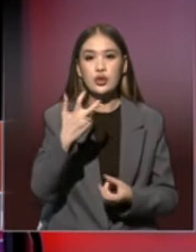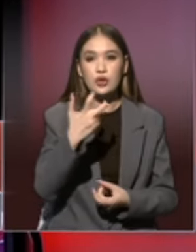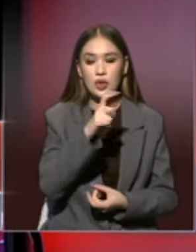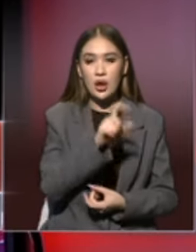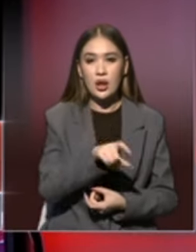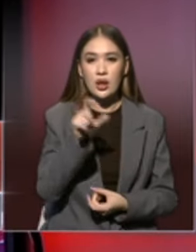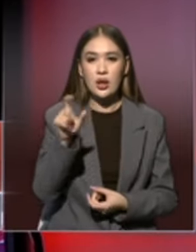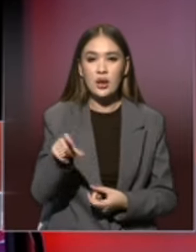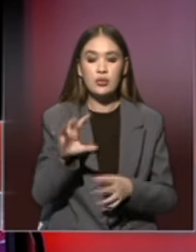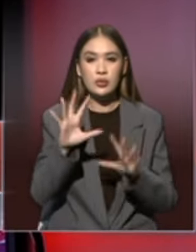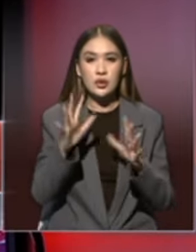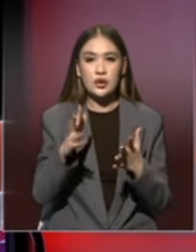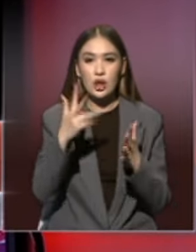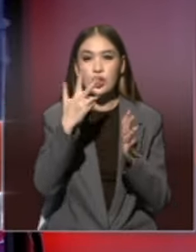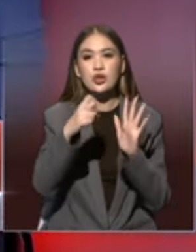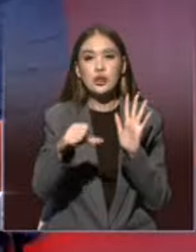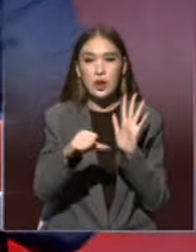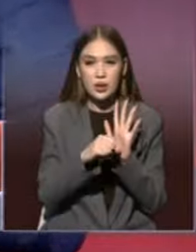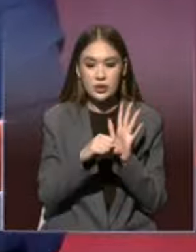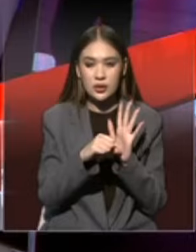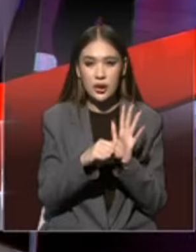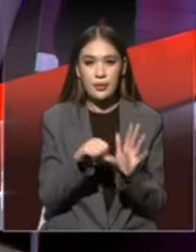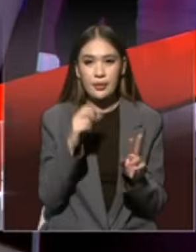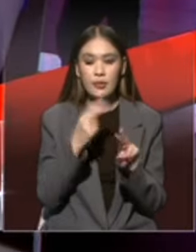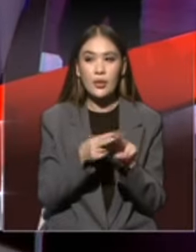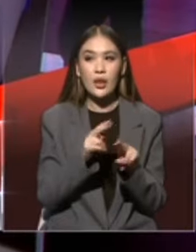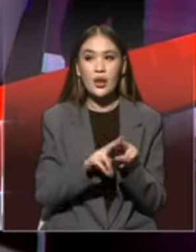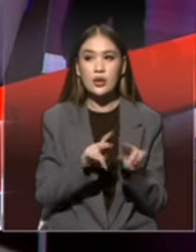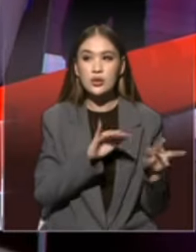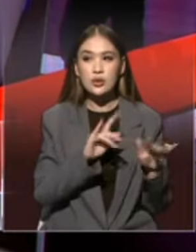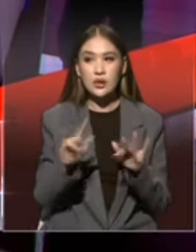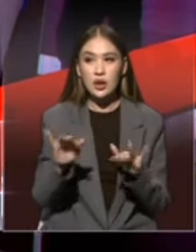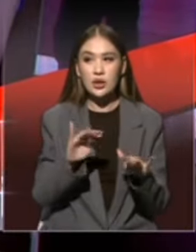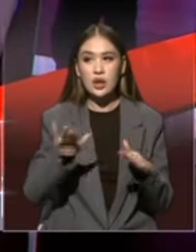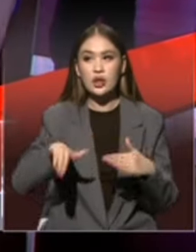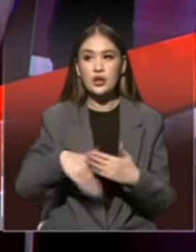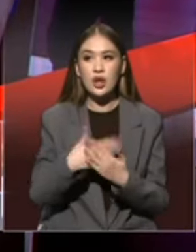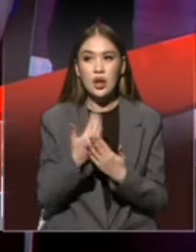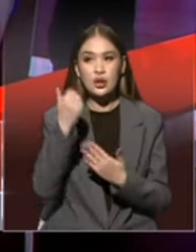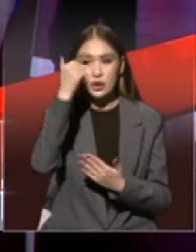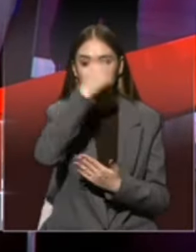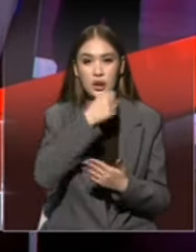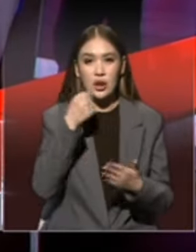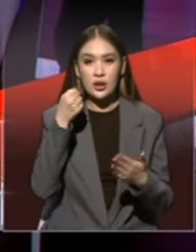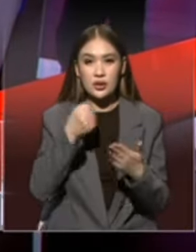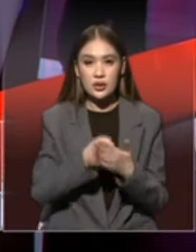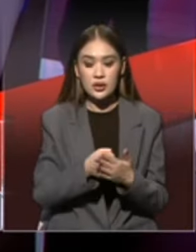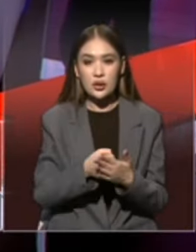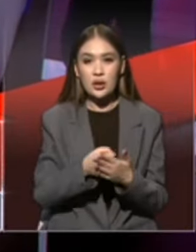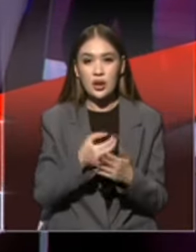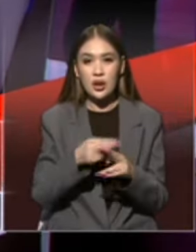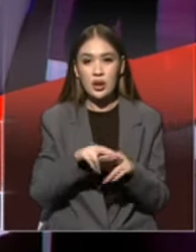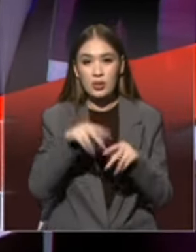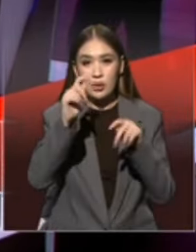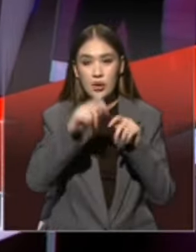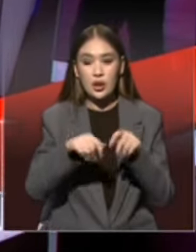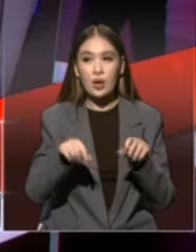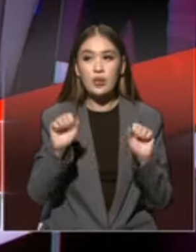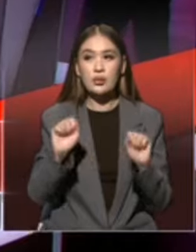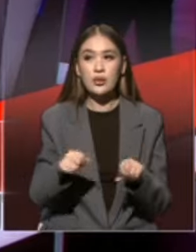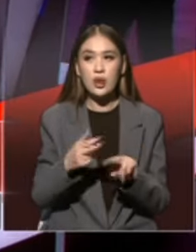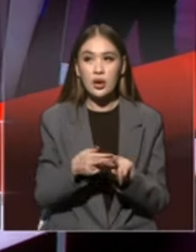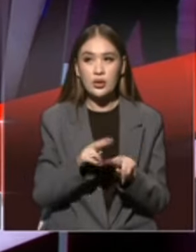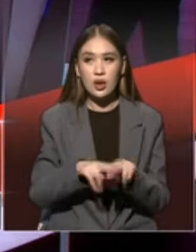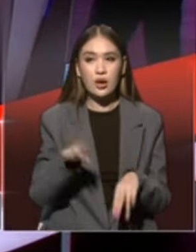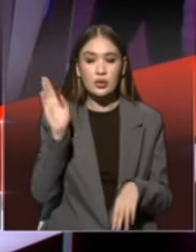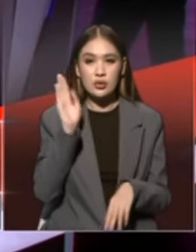бағалайтын болатын болса. 306. 306. Онда бұл қарқынымен жаңа жылға дейін бағалап бола алмайды ғой бұны. Соған байланысты кейбір су